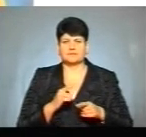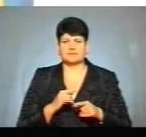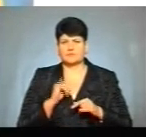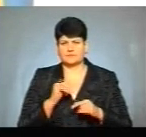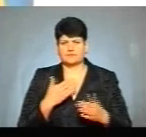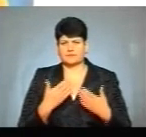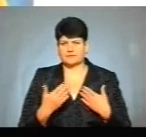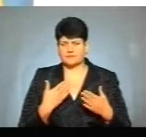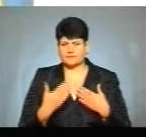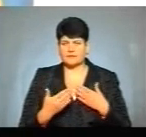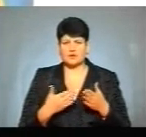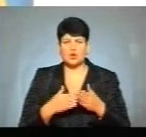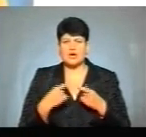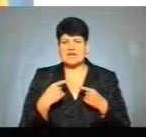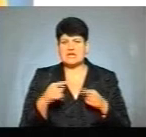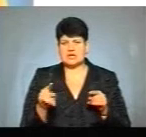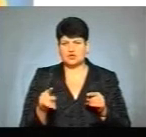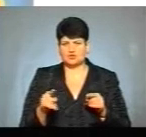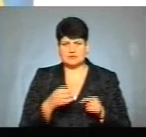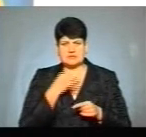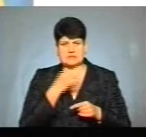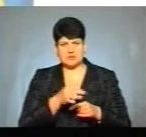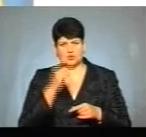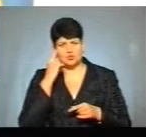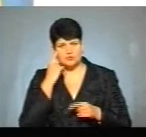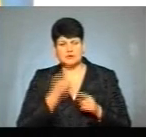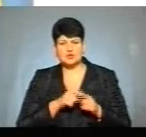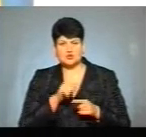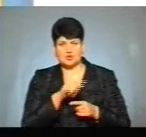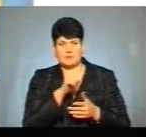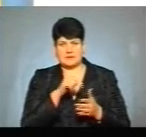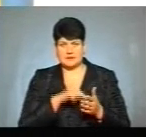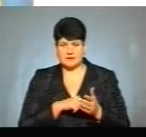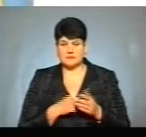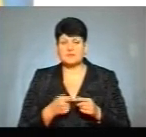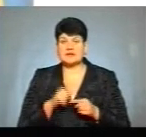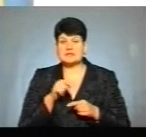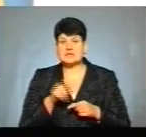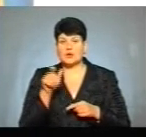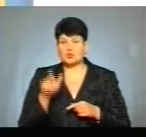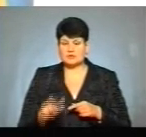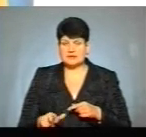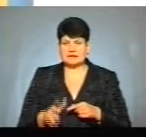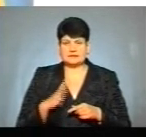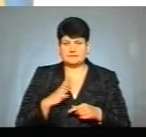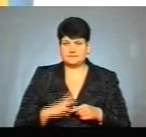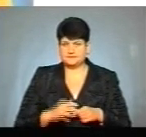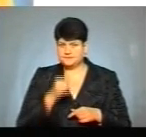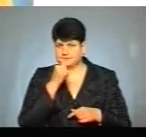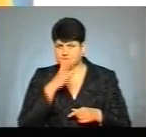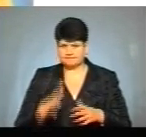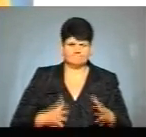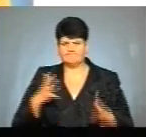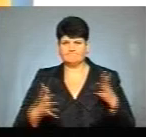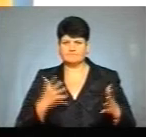негативно ставиться до іншої висловленої думки стосовно цього питання. Це людина, яка є нестримана, яка